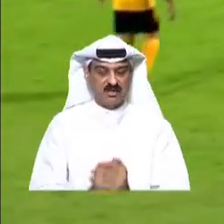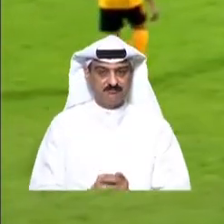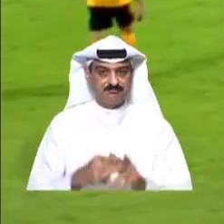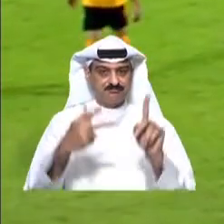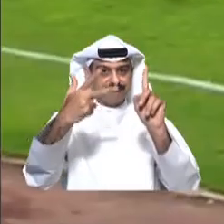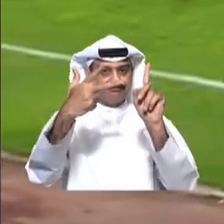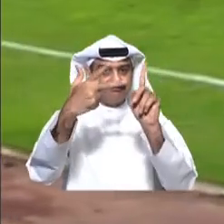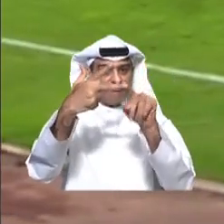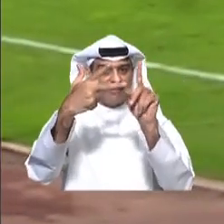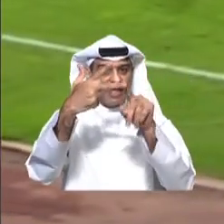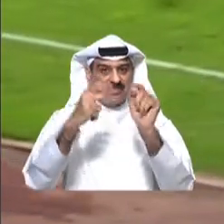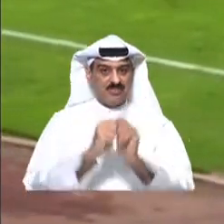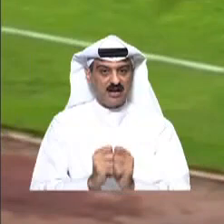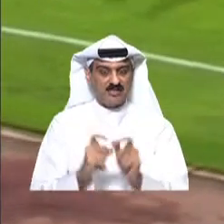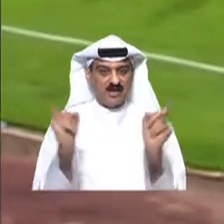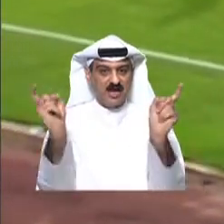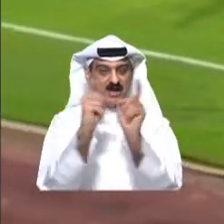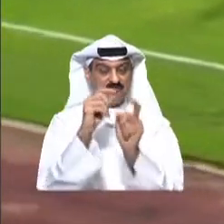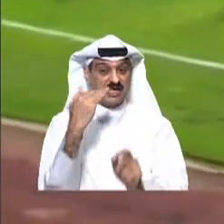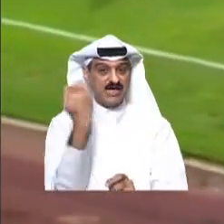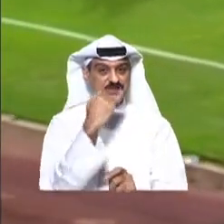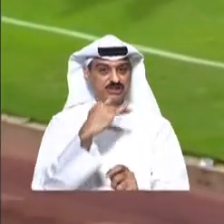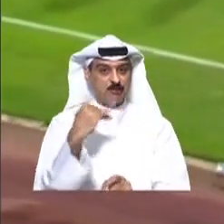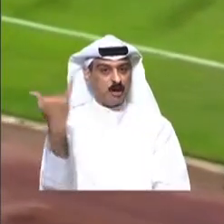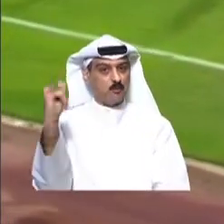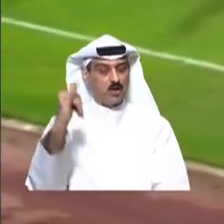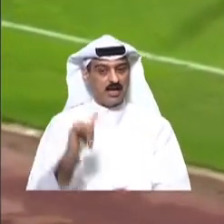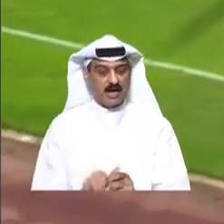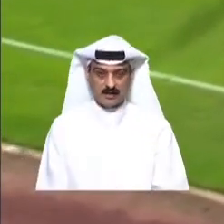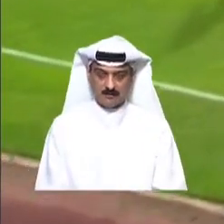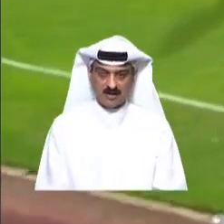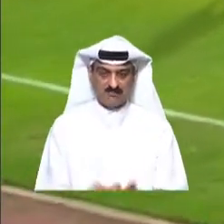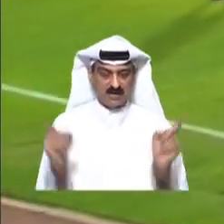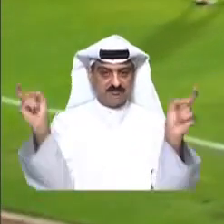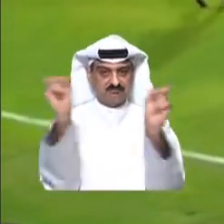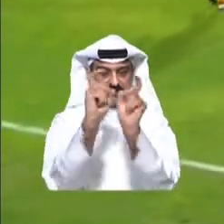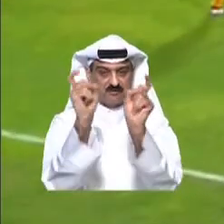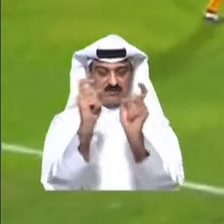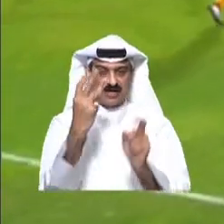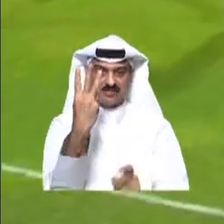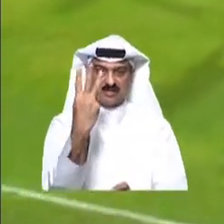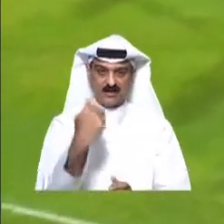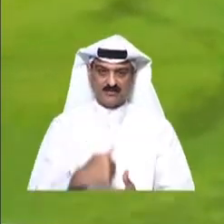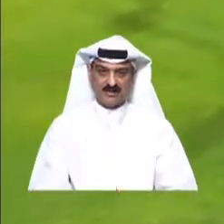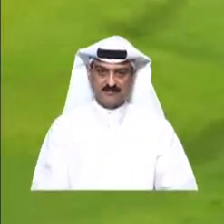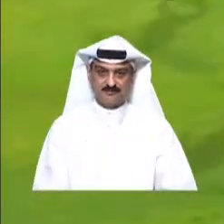تختتم هذه الجولة بلقاء يجمع بين الشباب والعربي على استاد علي صباح السالم.